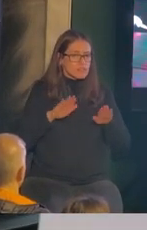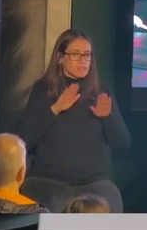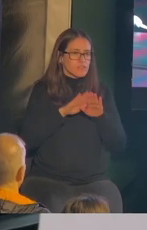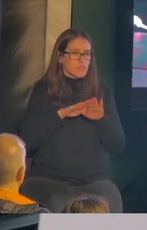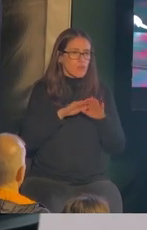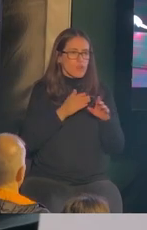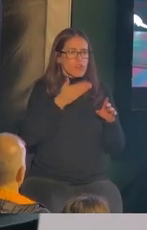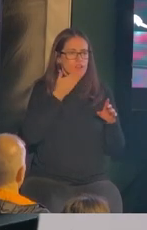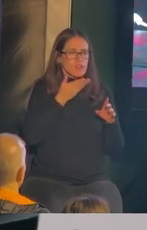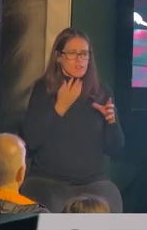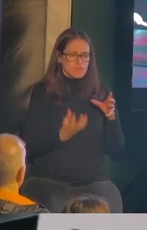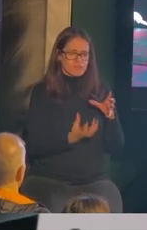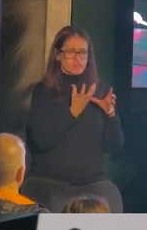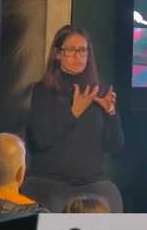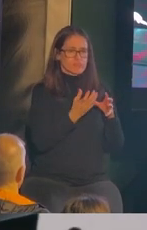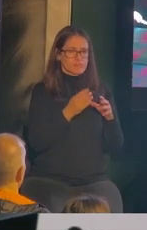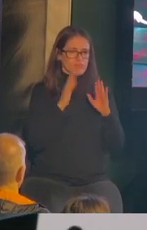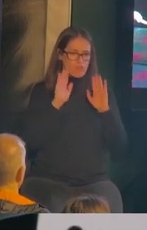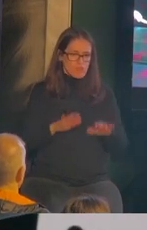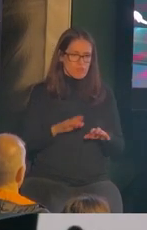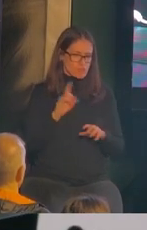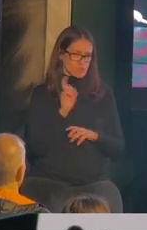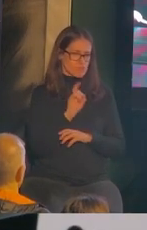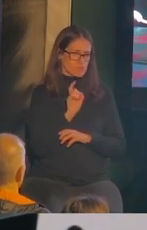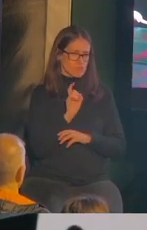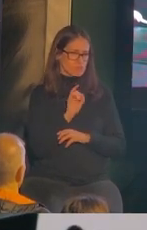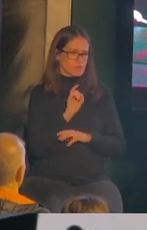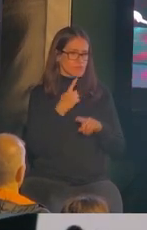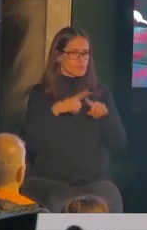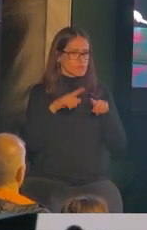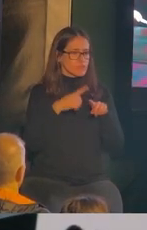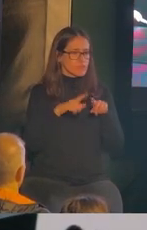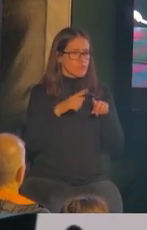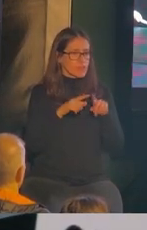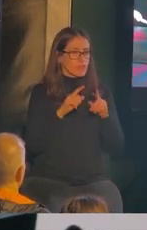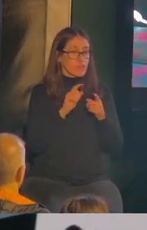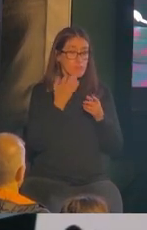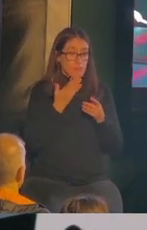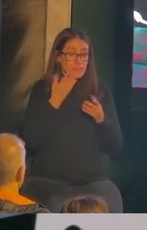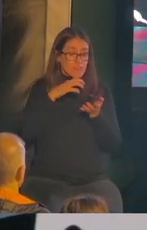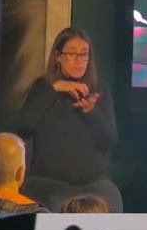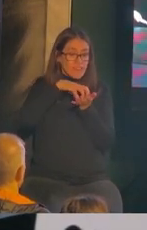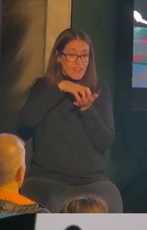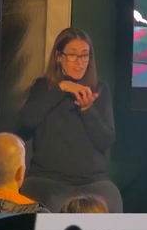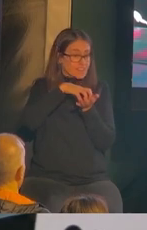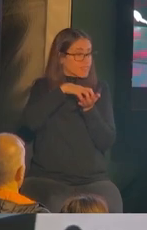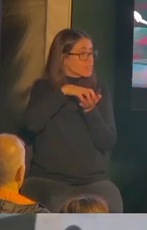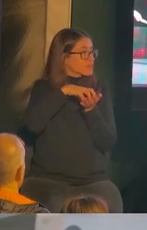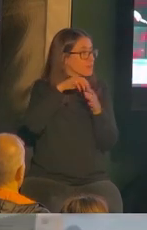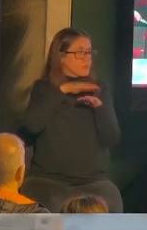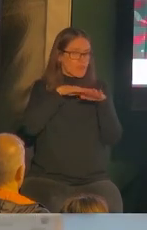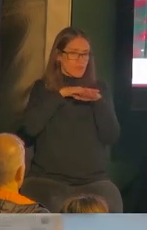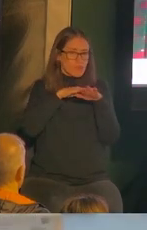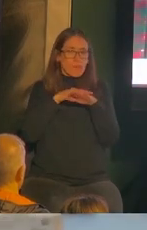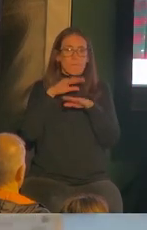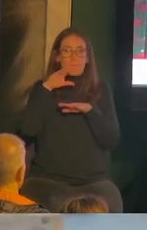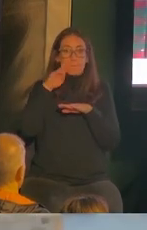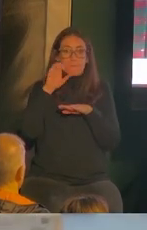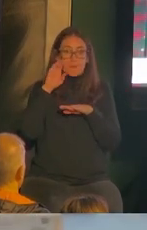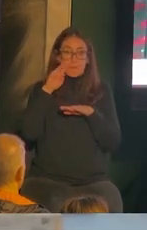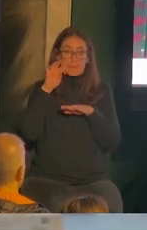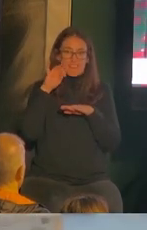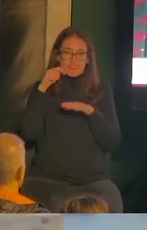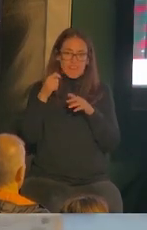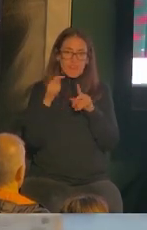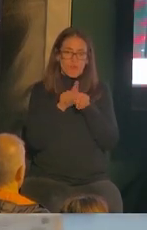molt a tope el foc, perquè si no, el que fem és que no deixem que la gelatina que la pectina s'hidrati bé.